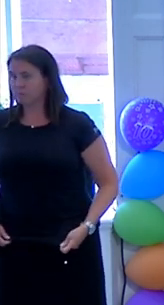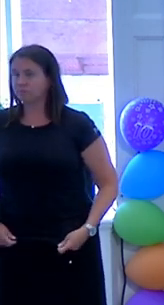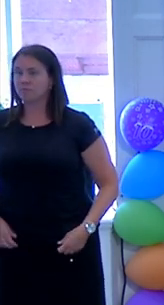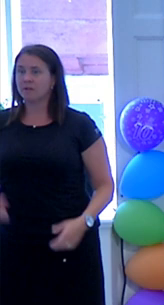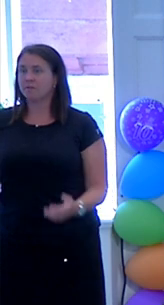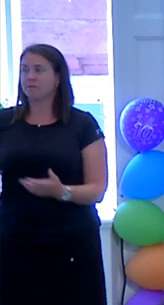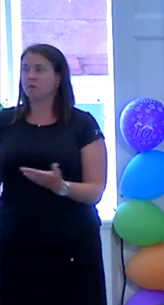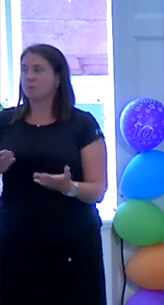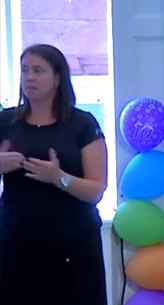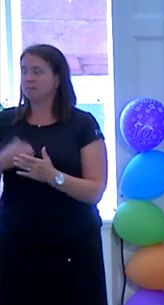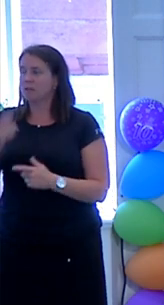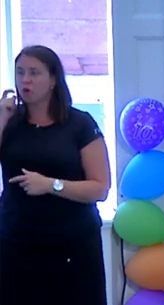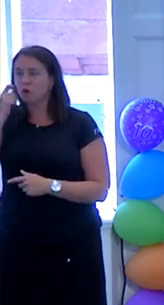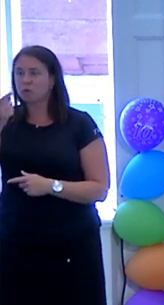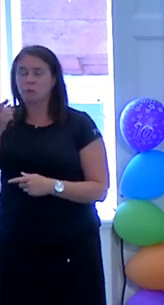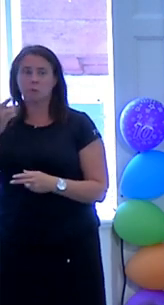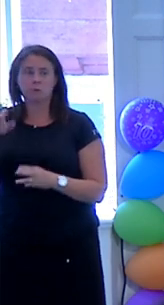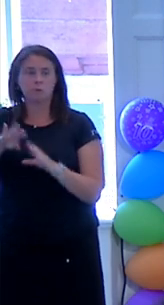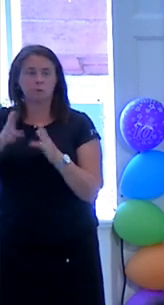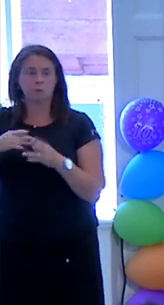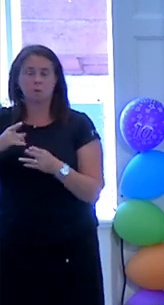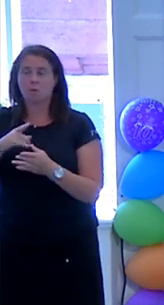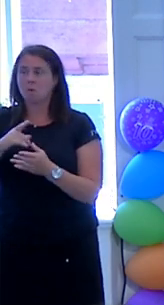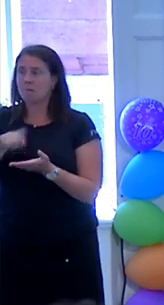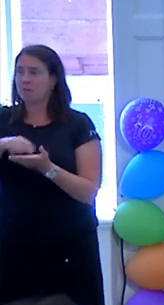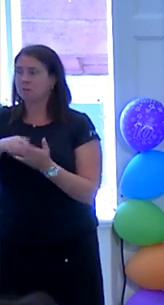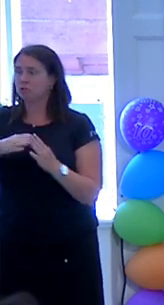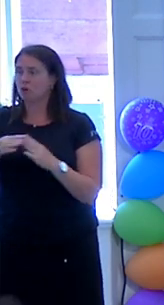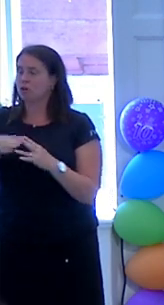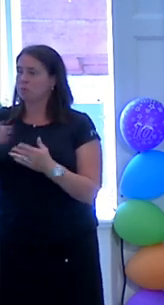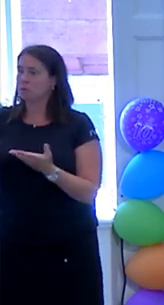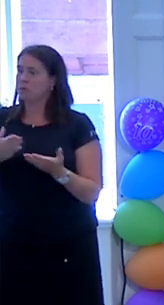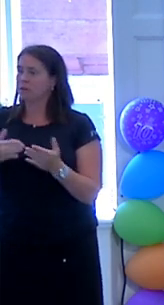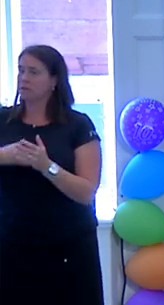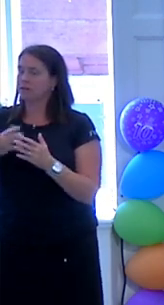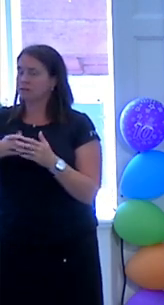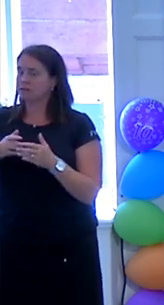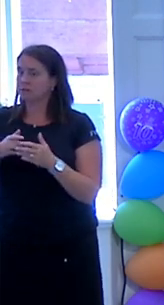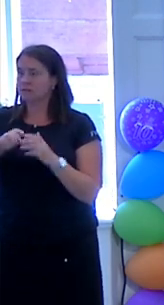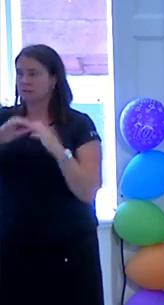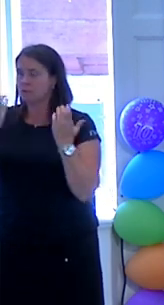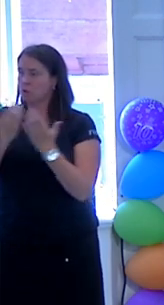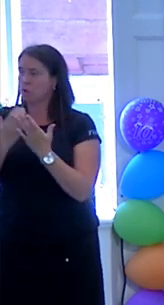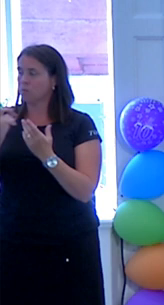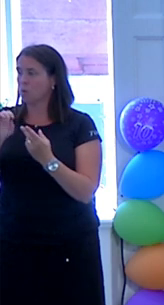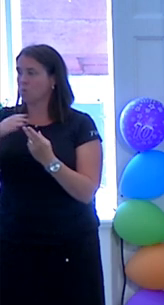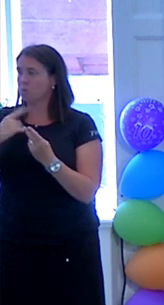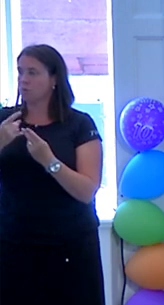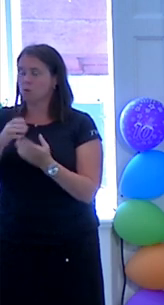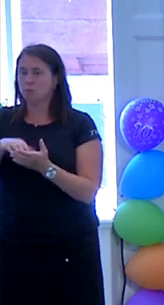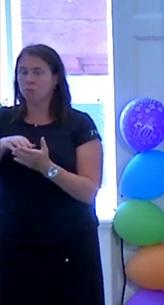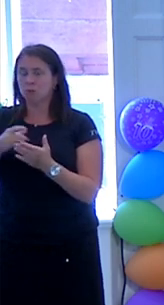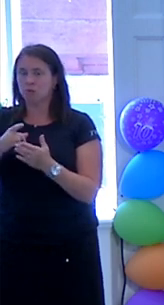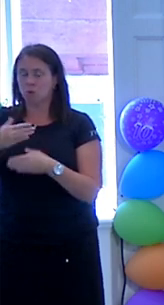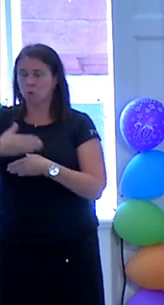Då säger vi välkomna till Öresundshuset där Malmö stad har bjudit in till detta seminarium om kommunens roll i den